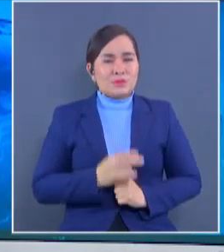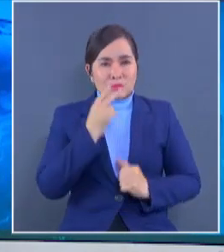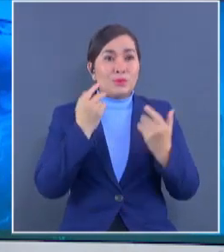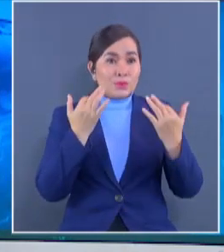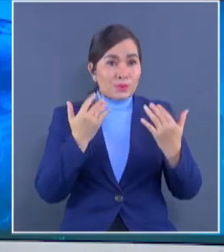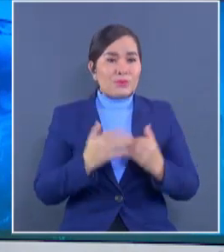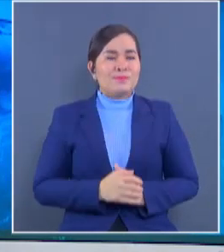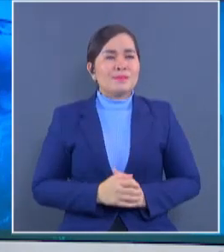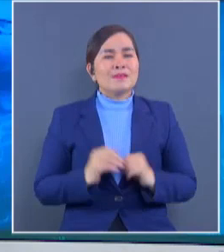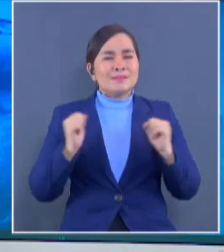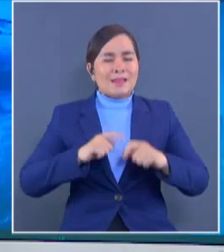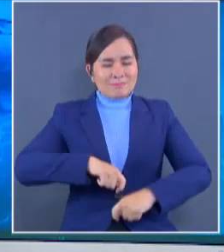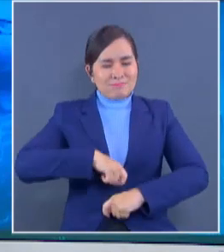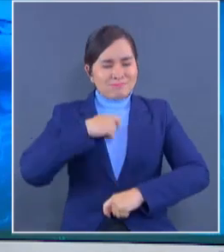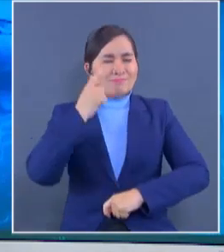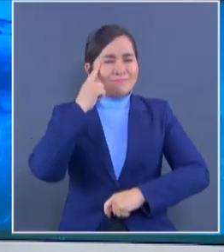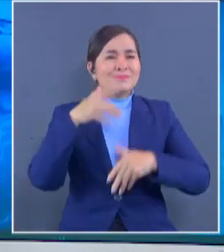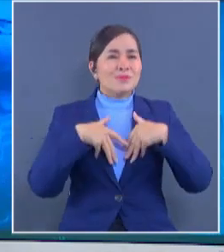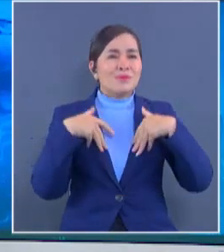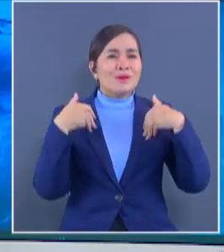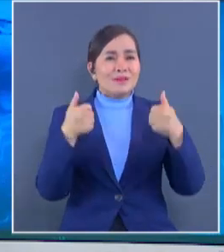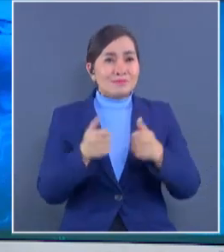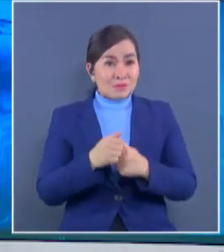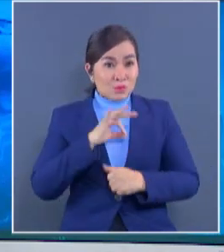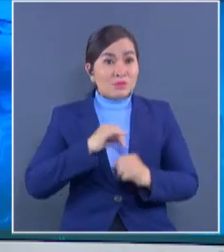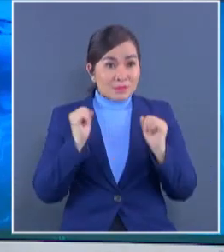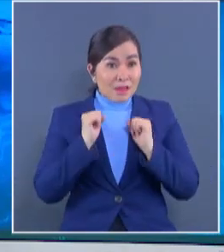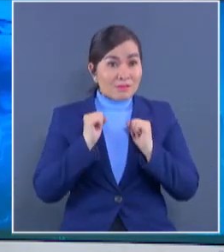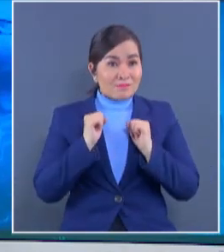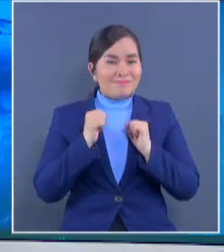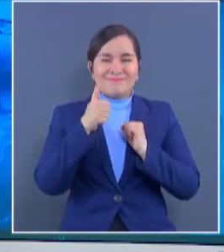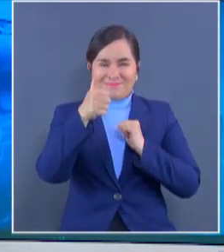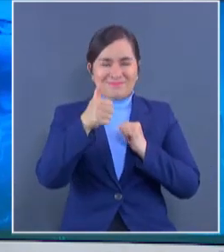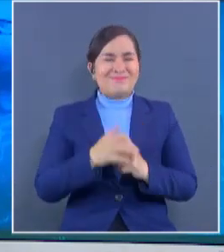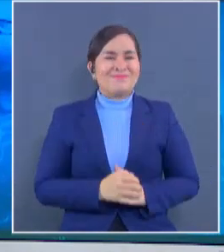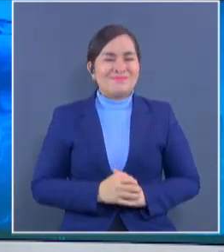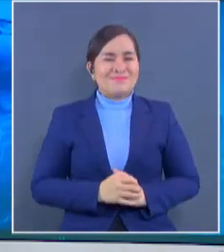ามกิจกรรมกัน อากาศหนาวใส่แล้วน่าจะอุ่นขึ้นเลยนะสบาย หนาวใช่ไหม ใช ่โอ้ดีเลย